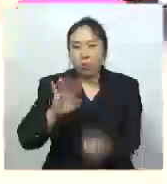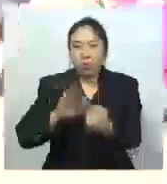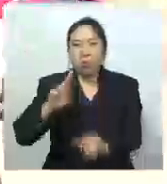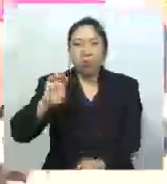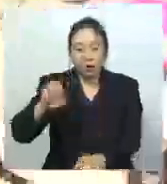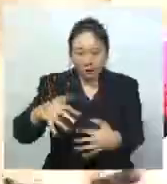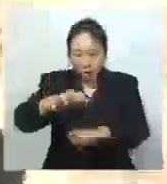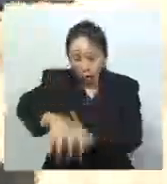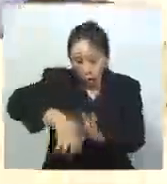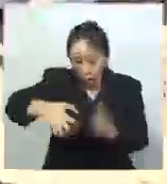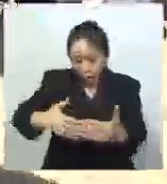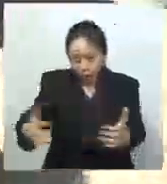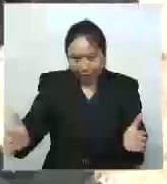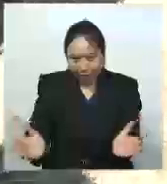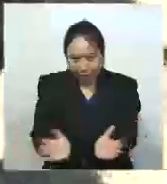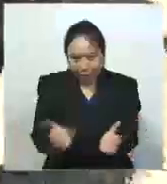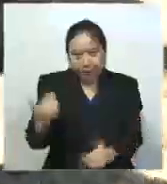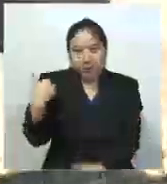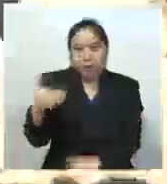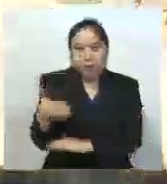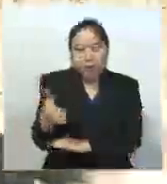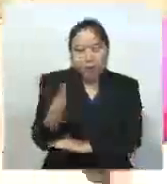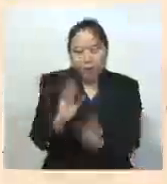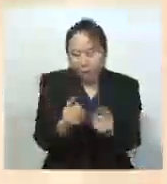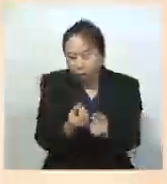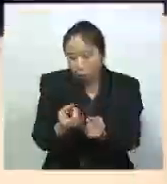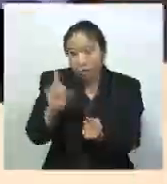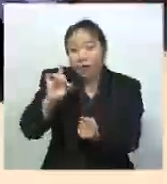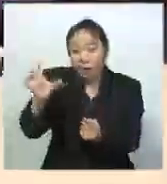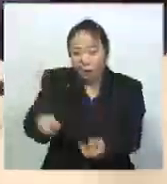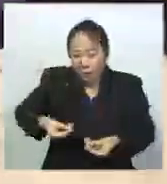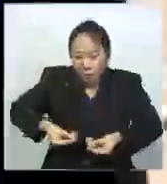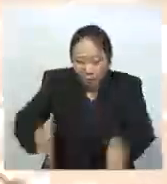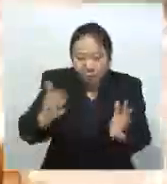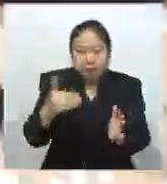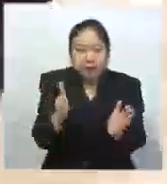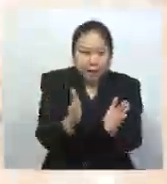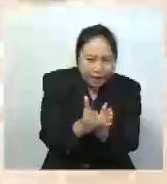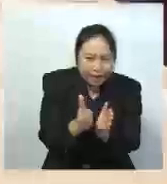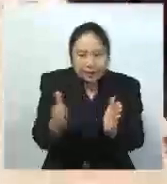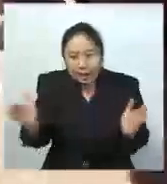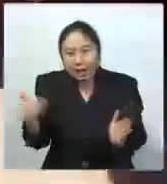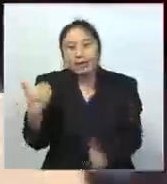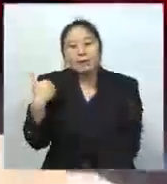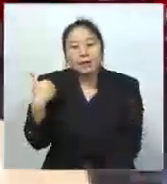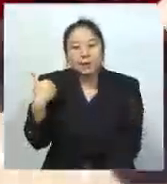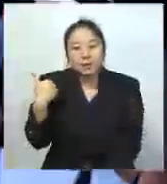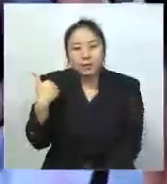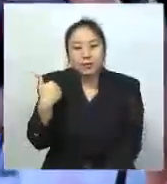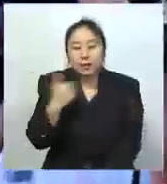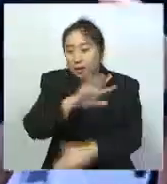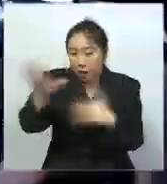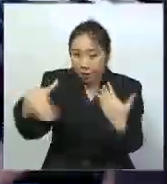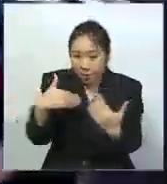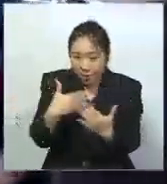นะครับแล้วก็มีการนำปลาไหลเนี่ยนับร้อยตัวมาปล่อยไว้ที่สระทั้งตัวเล็กตัวใหญ่นะครับซึ่ง